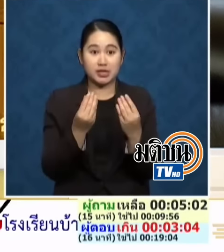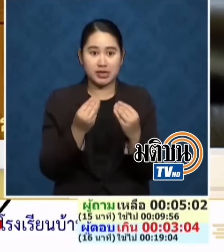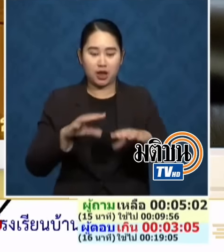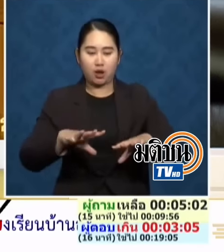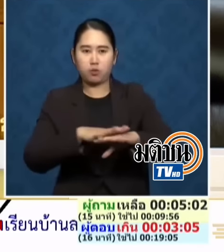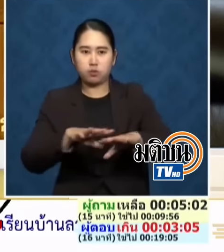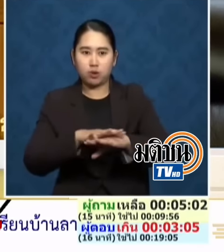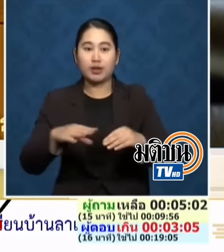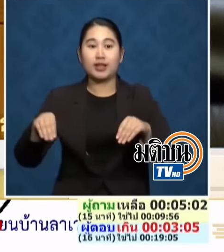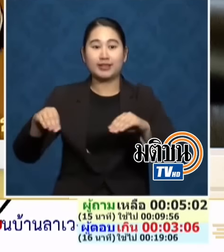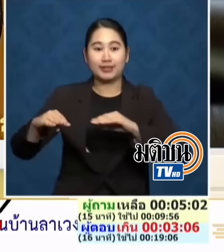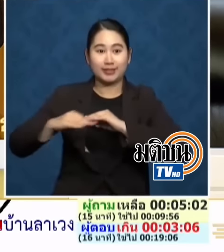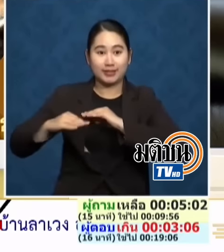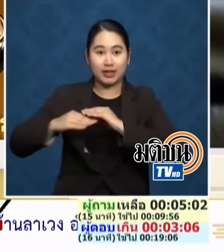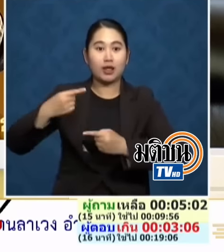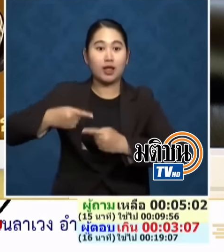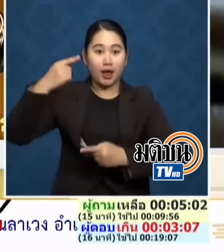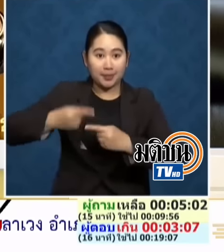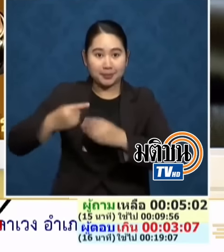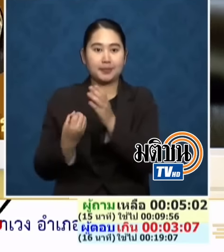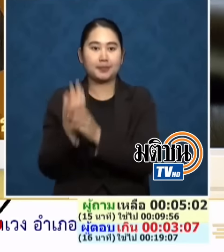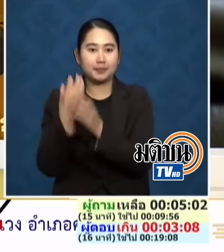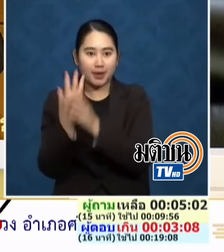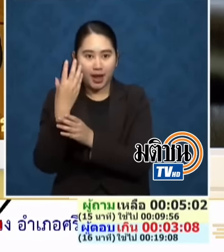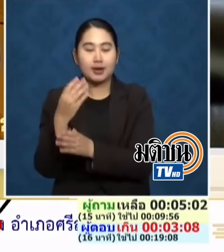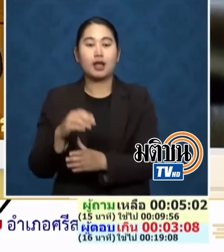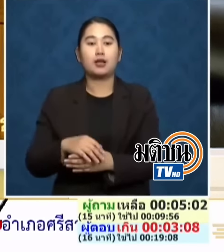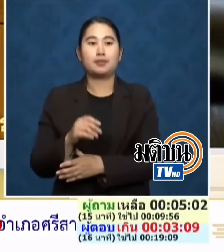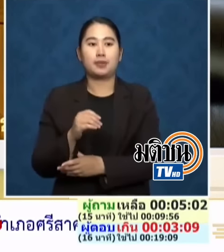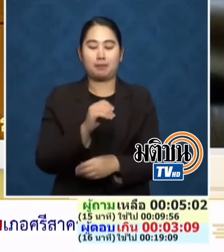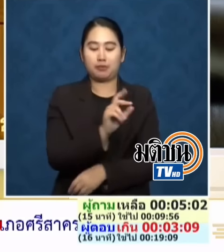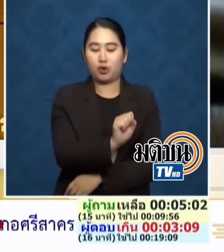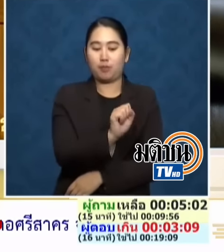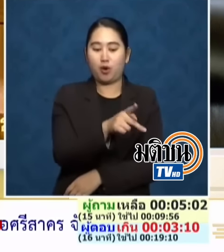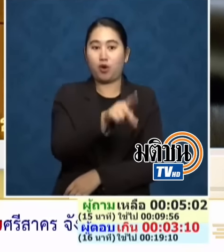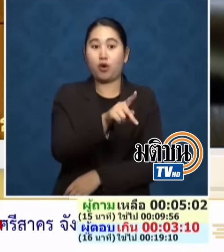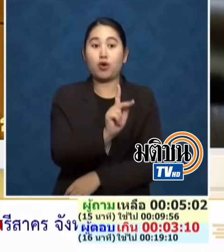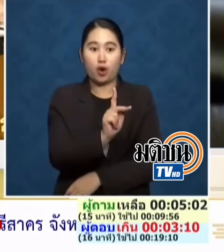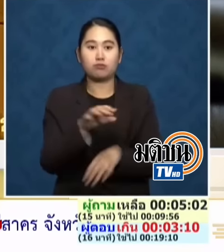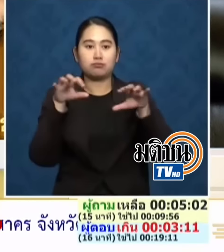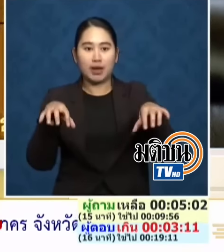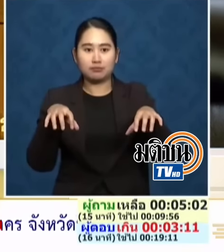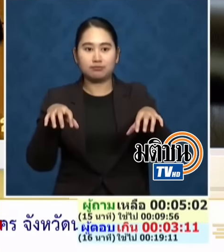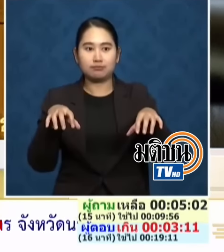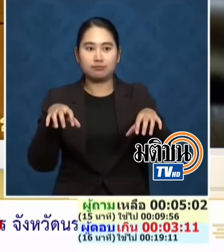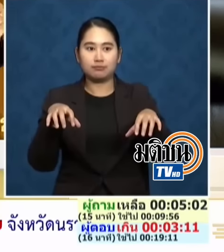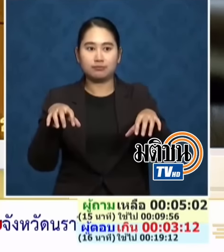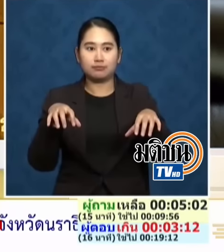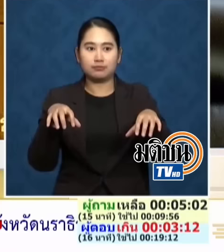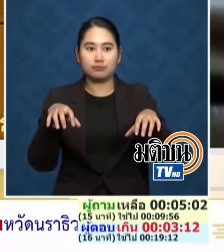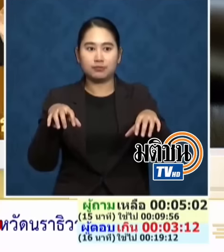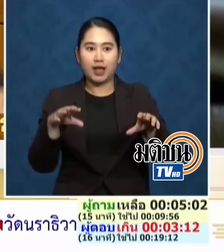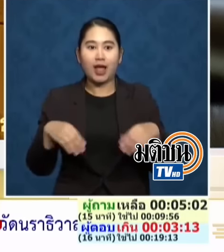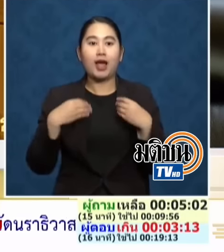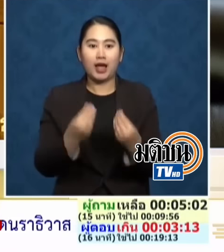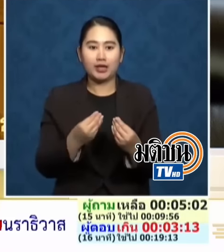ใช้แดนน่ะนะครับระว่างอุทยานป้าไม้กัสเบอรก่อห้ามคุณจัดให้กใสดกร